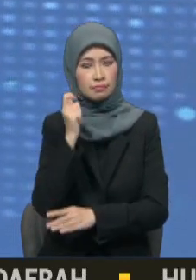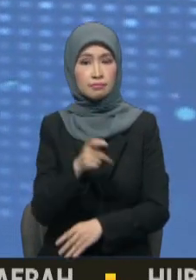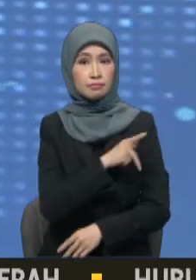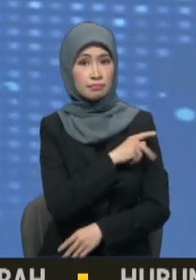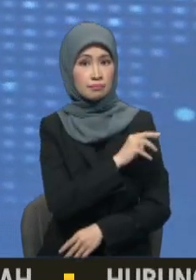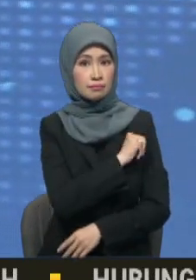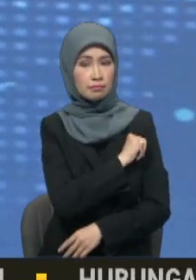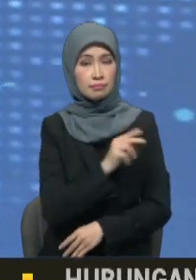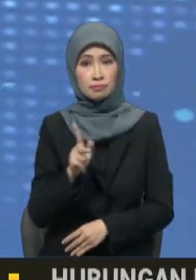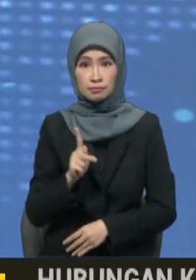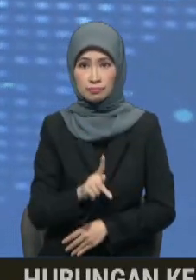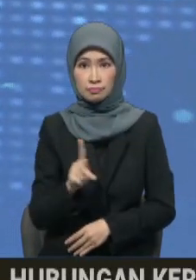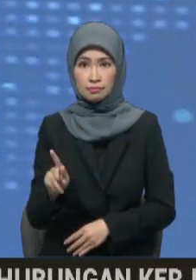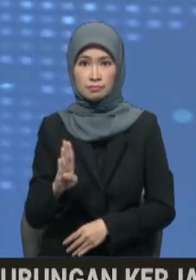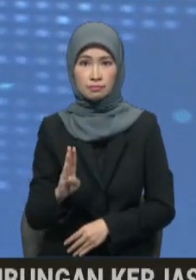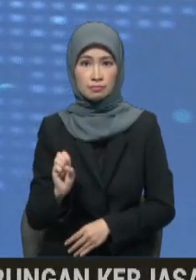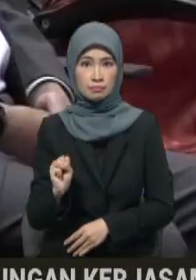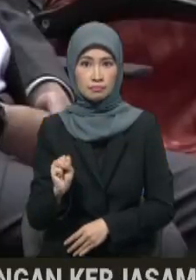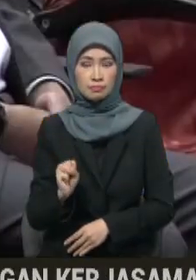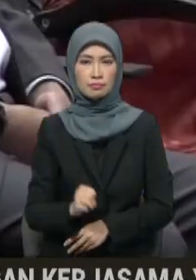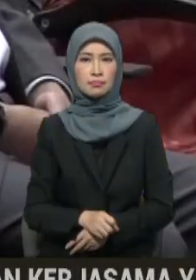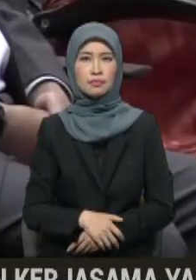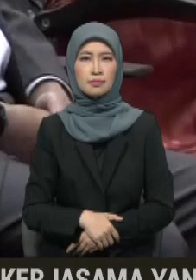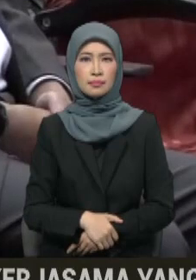Kementerian Kebudayaan belia dan